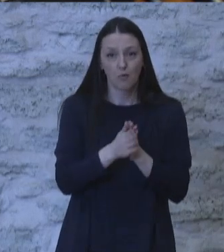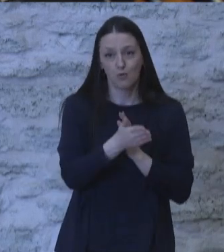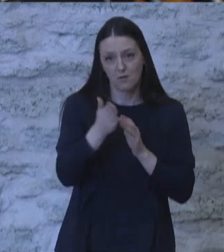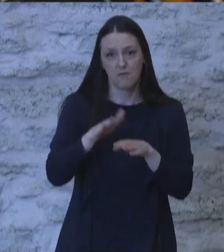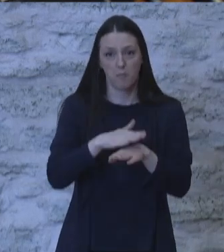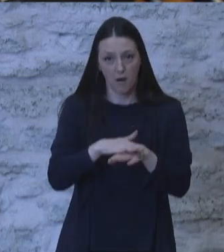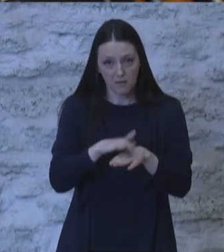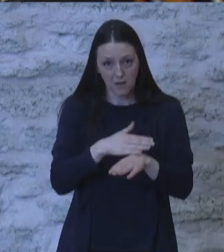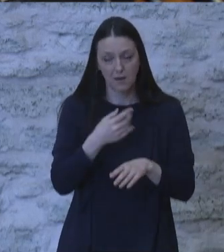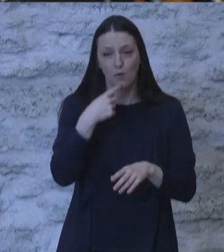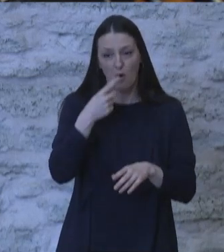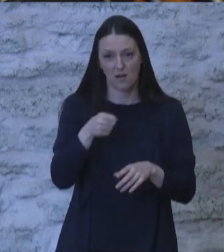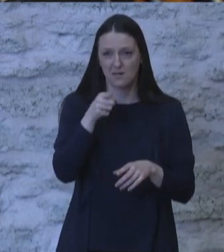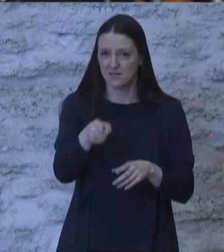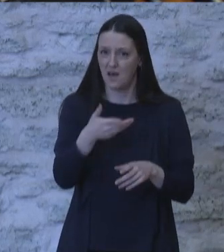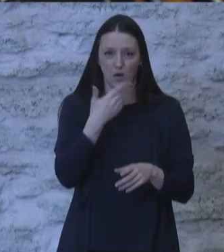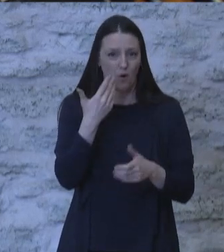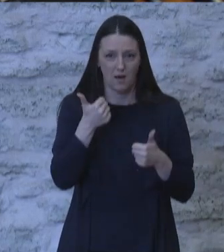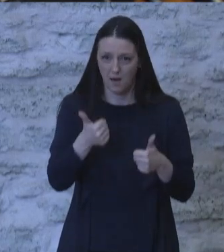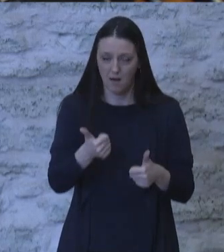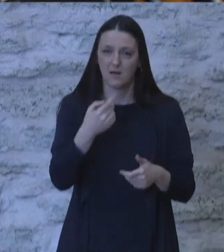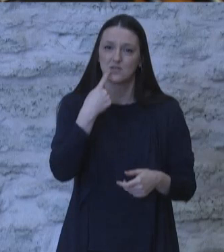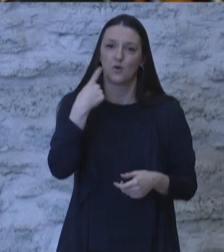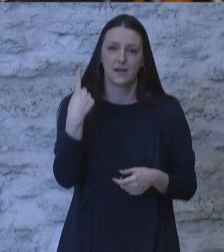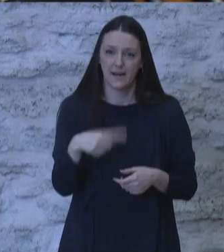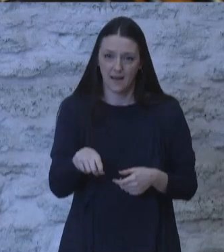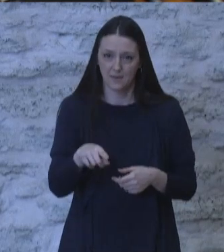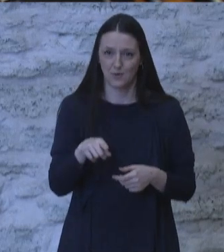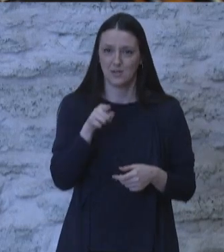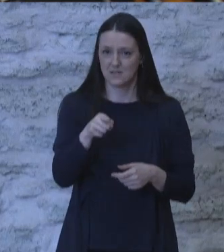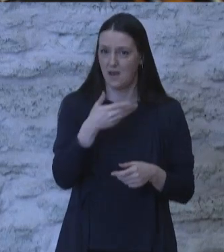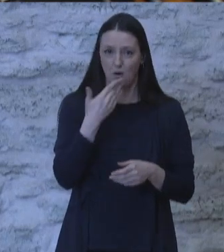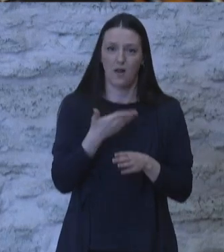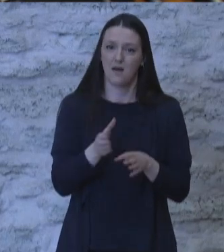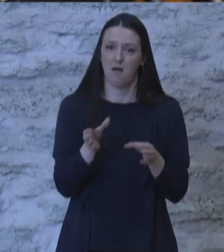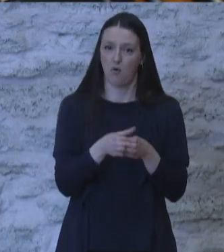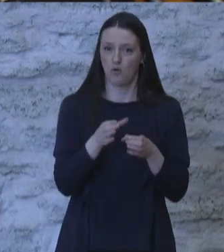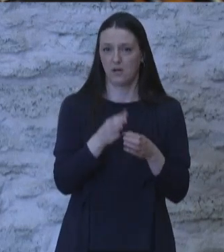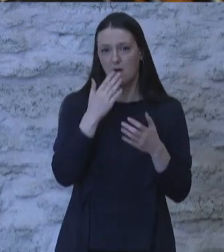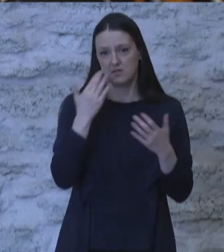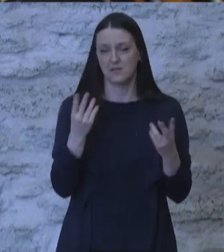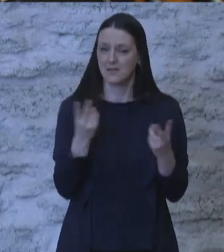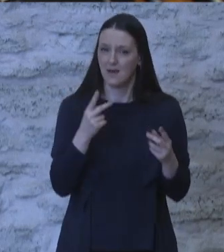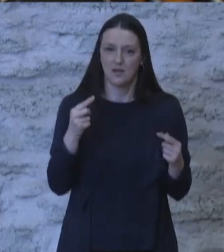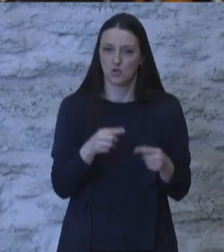Vabandate, ütlete, et see on alatu, see ei ole erakondlikasi ja nii ei tehta. Mis te arvate sellest?